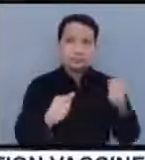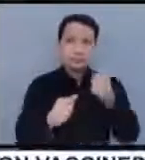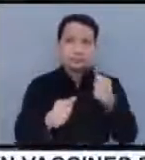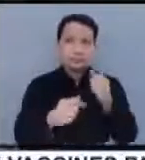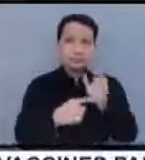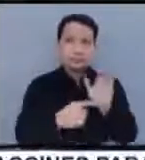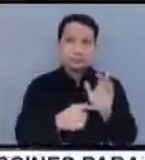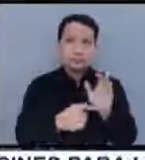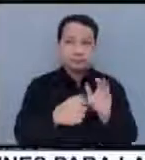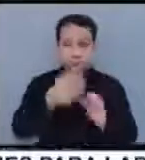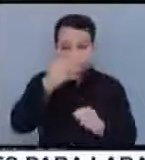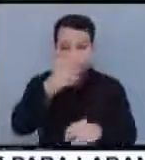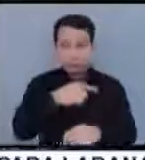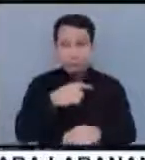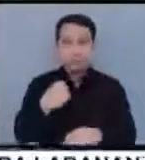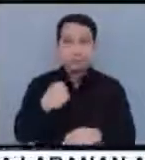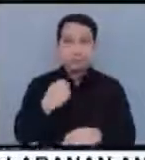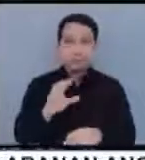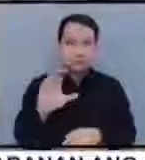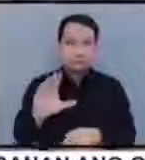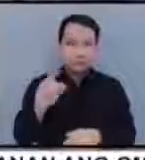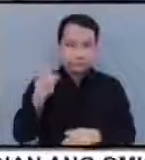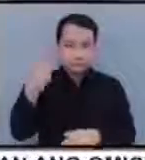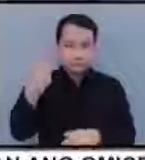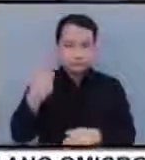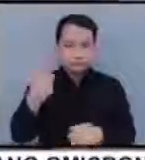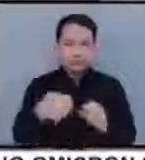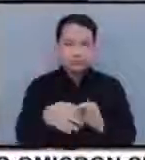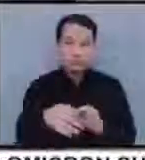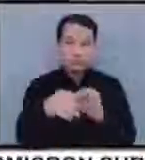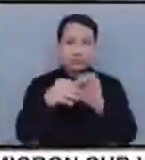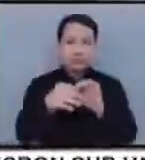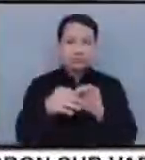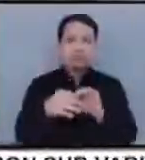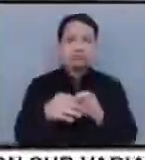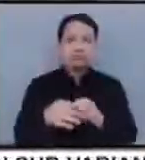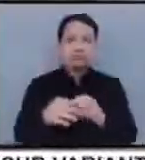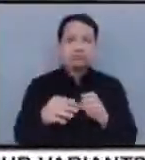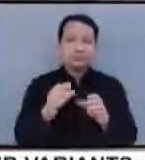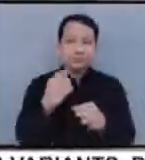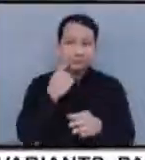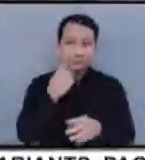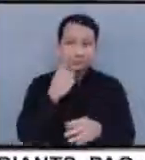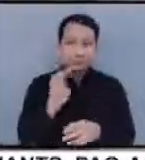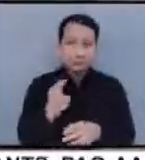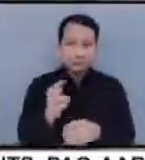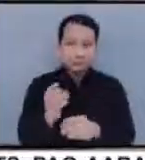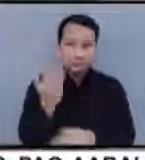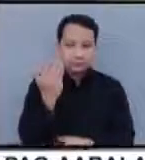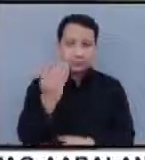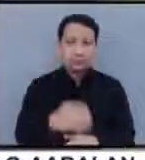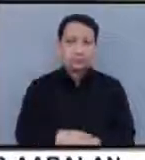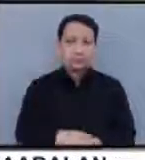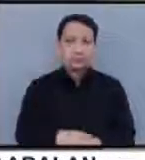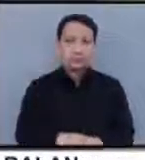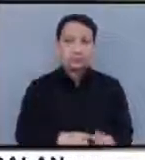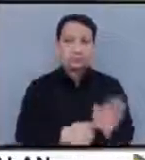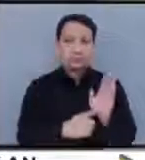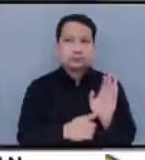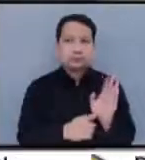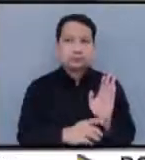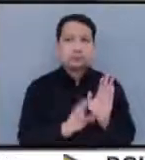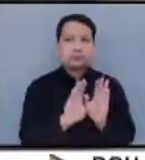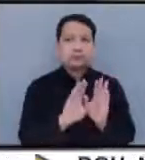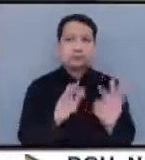Mel Dasilio ang unang novena at misa kaninang alas 6:30 ng umaga, kung saan pangunahing paksa sa kanyang sermon ay